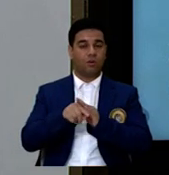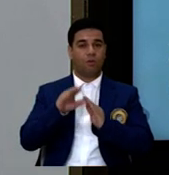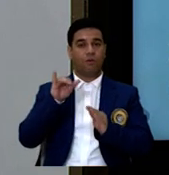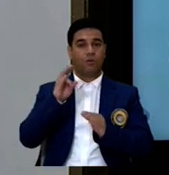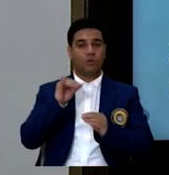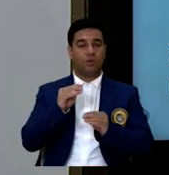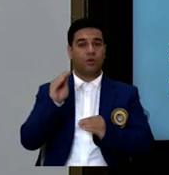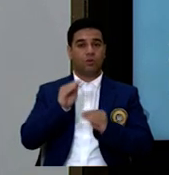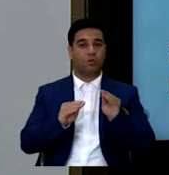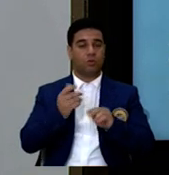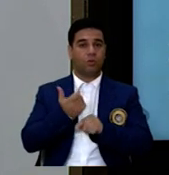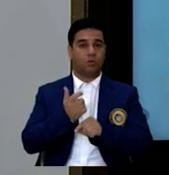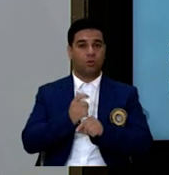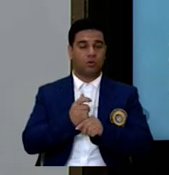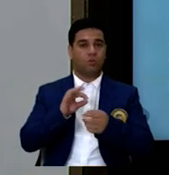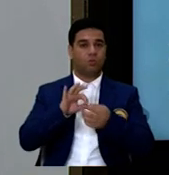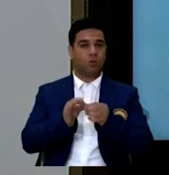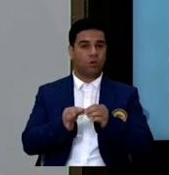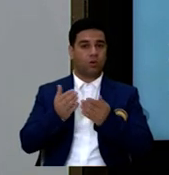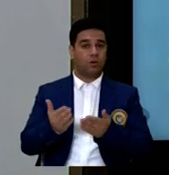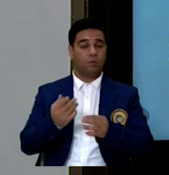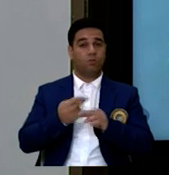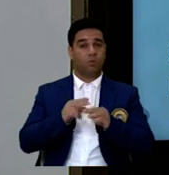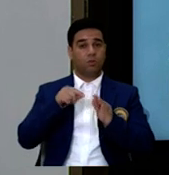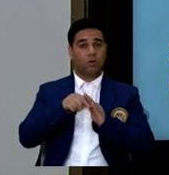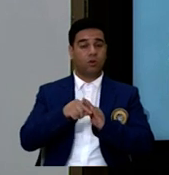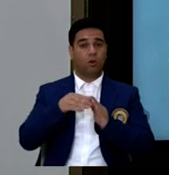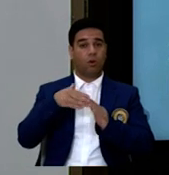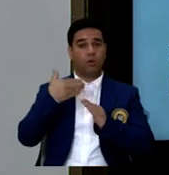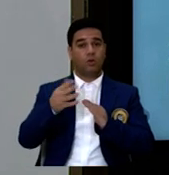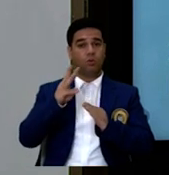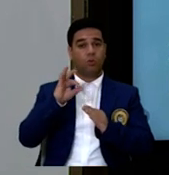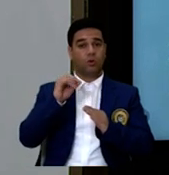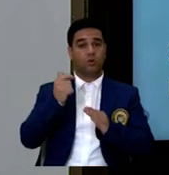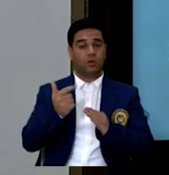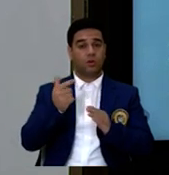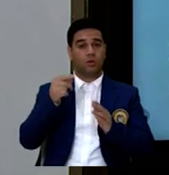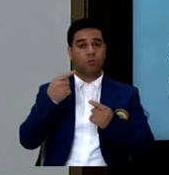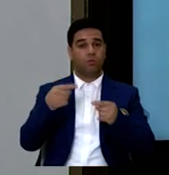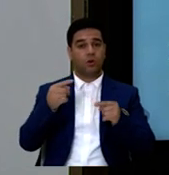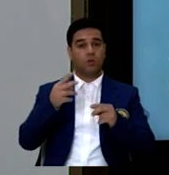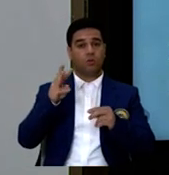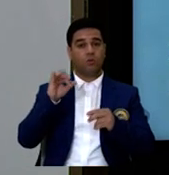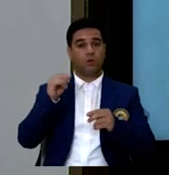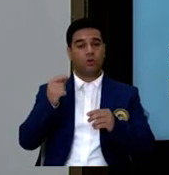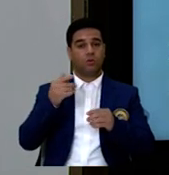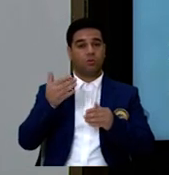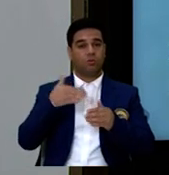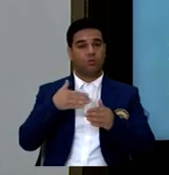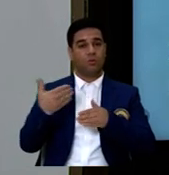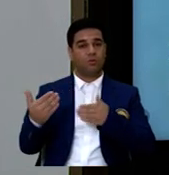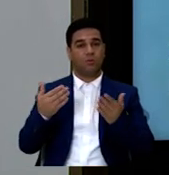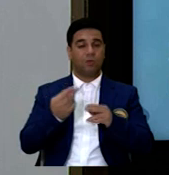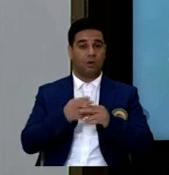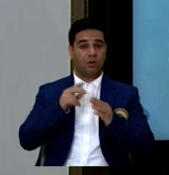funksional tuzilishi ancha murakkablashgan. Ularda oldingi miya boshqa miyaning boshqa bo'limlariga